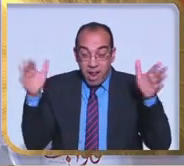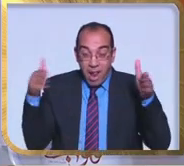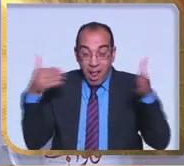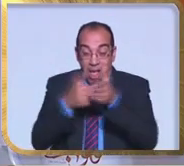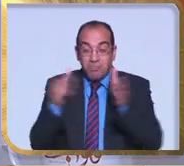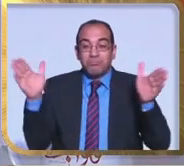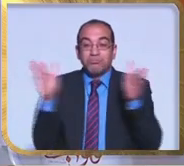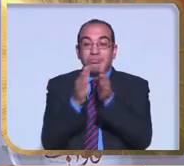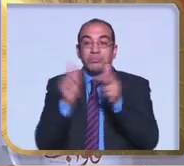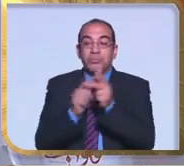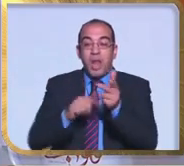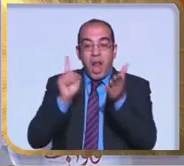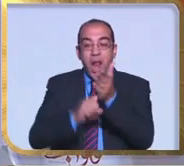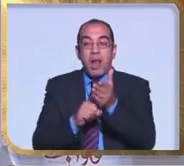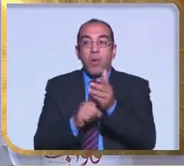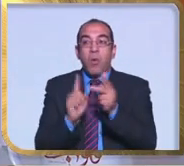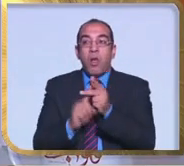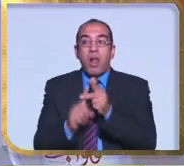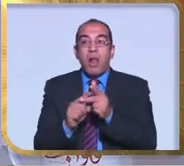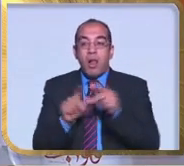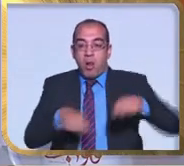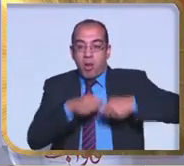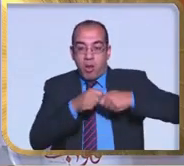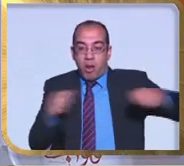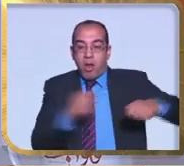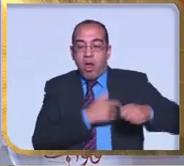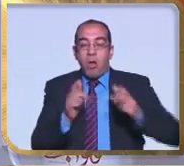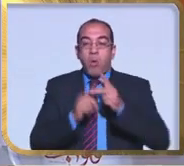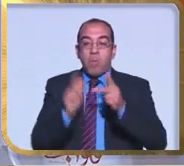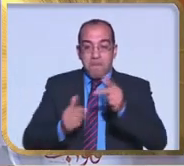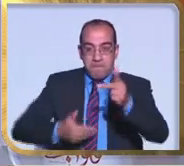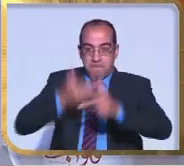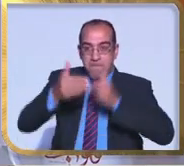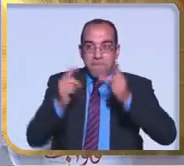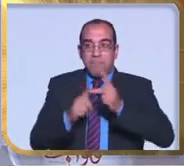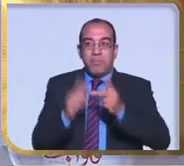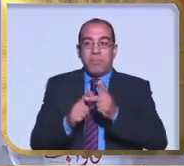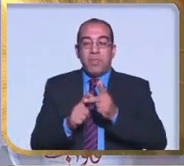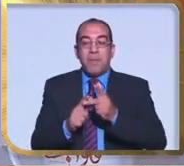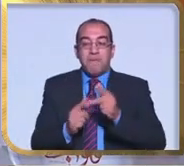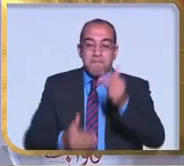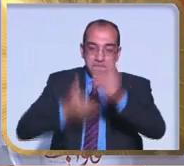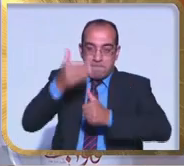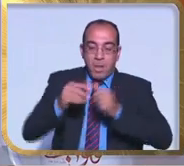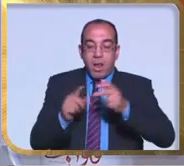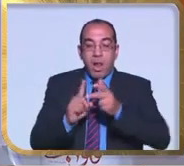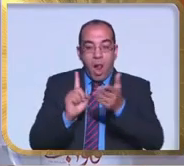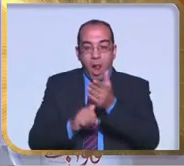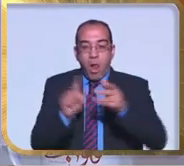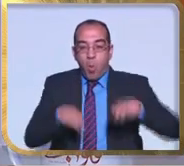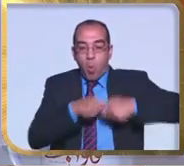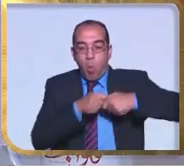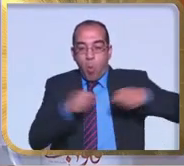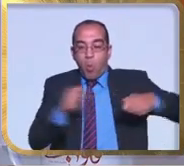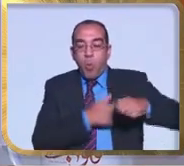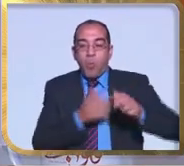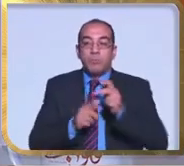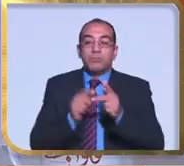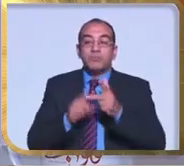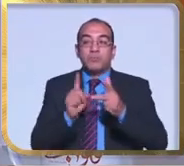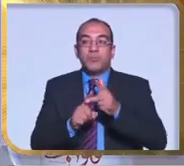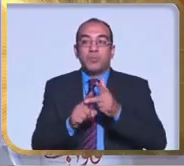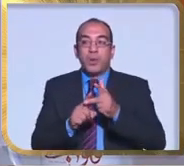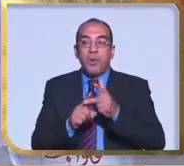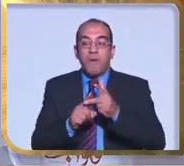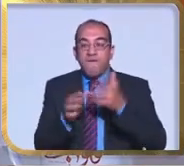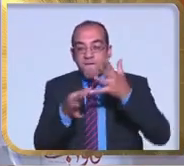الأصول، موضوع الأصول اللي هو العقائد، وبعد كده بعد الأصول والعقائد جاءت